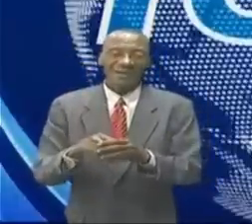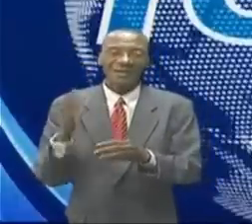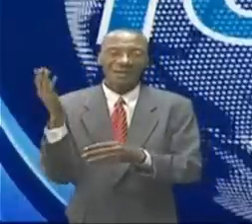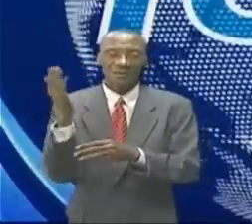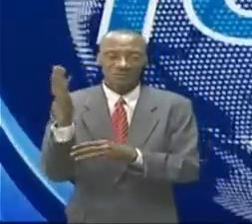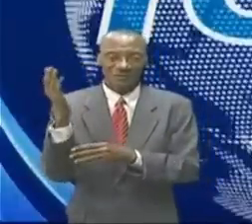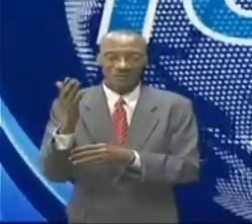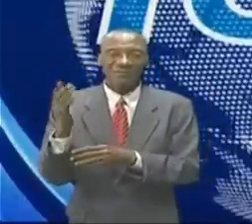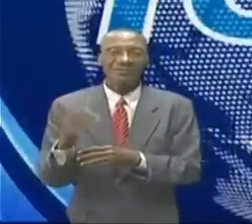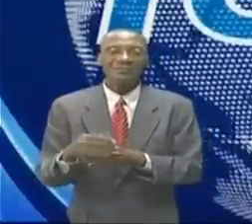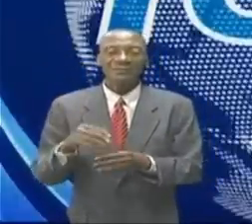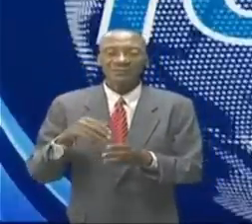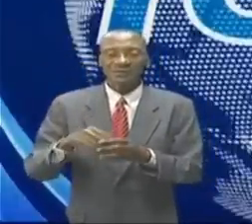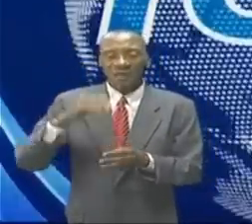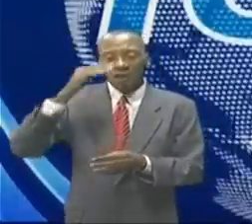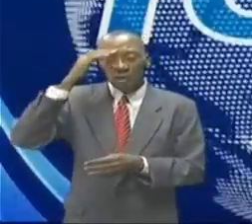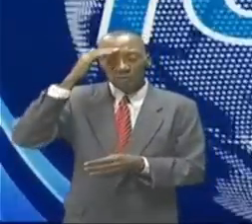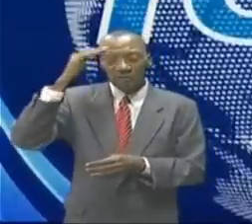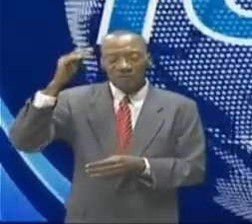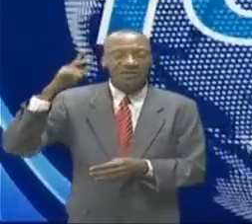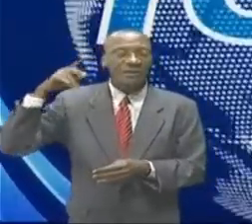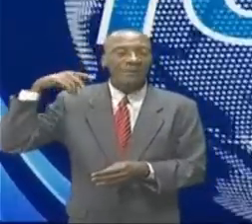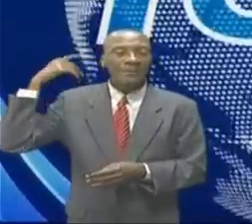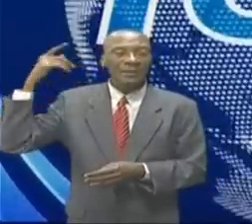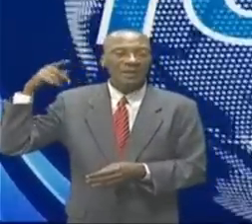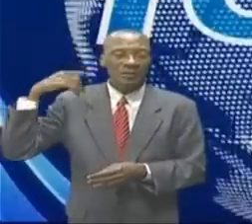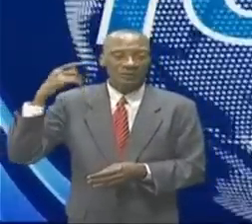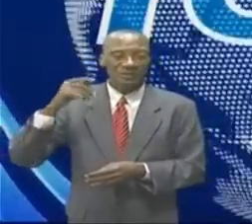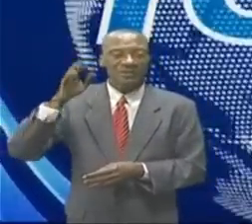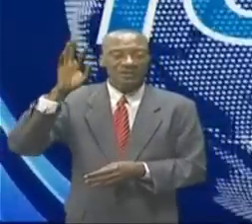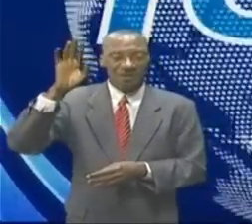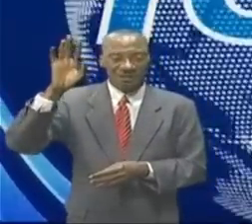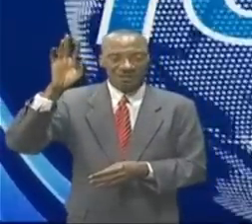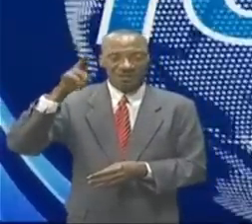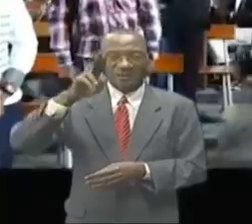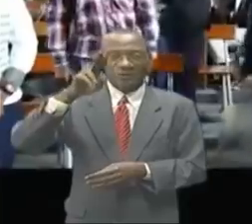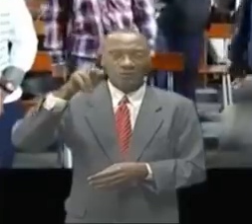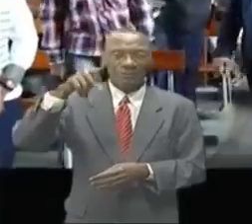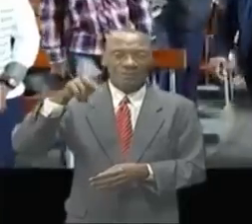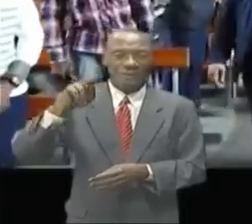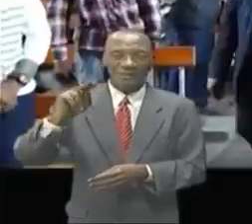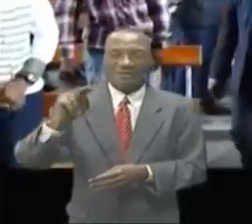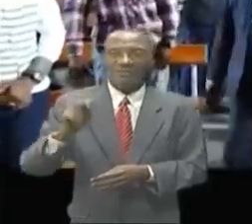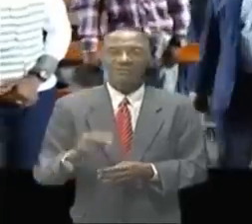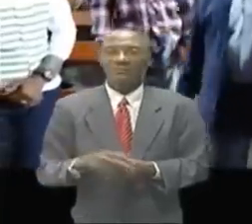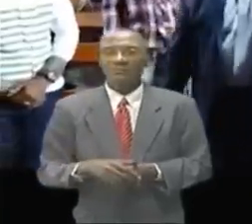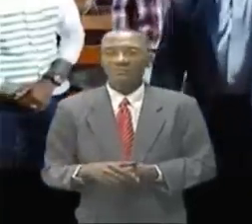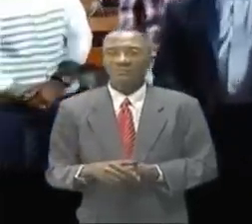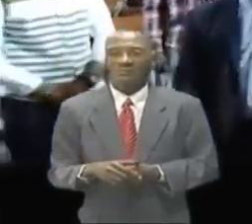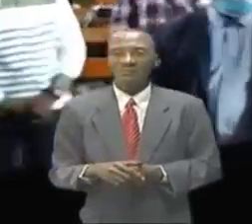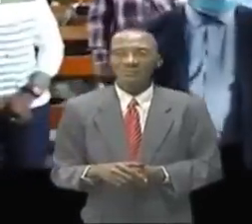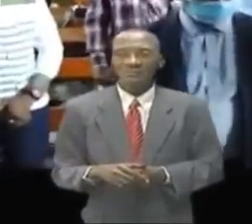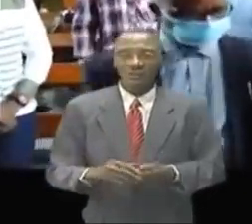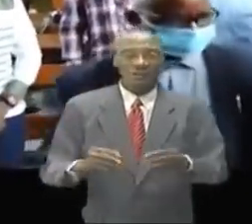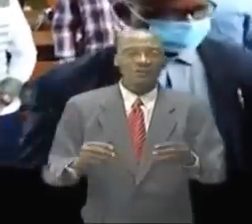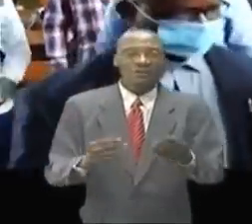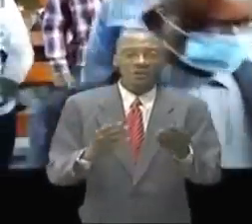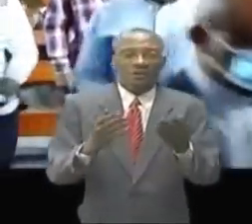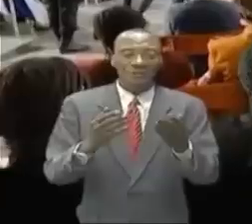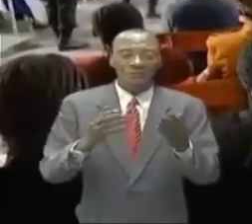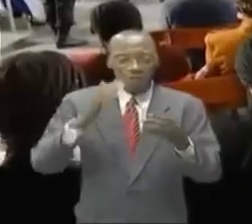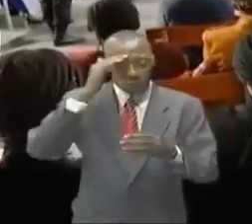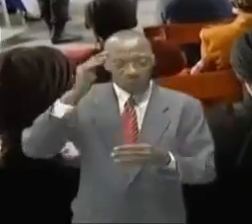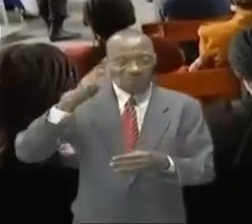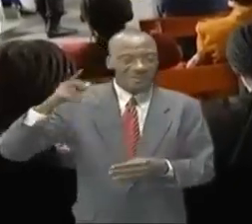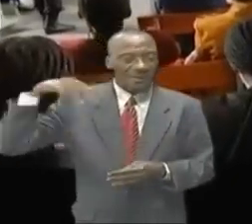à l'Université pédagogique technique de Kinshasa. Suivez ses commentaires de Marie Kalong. L'Université pédagogique technique de Kinshasa